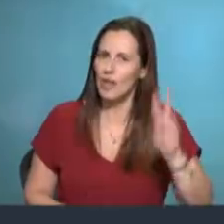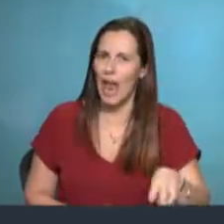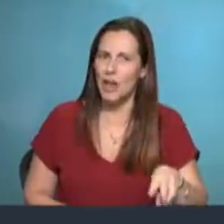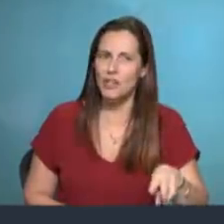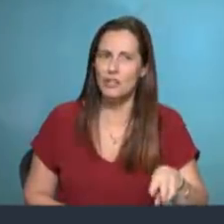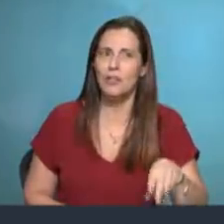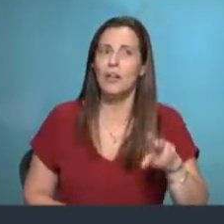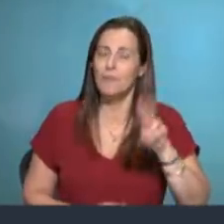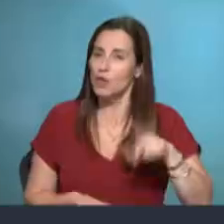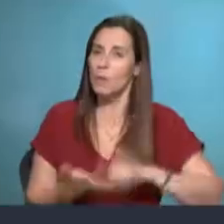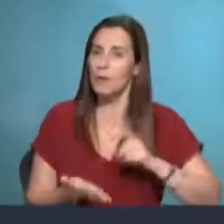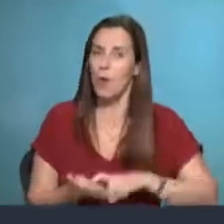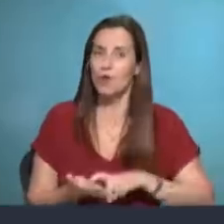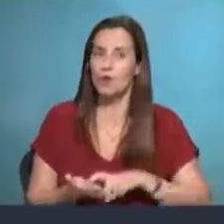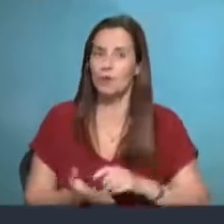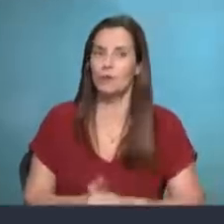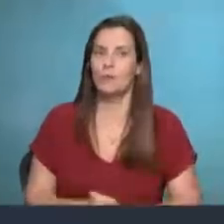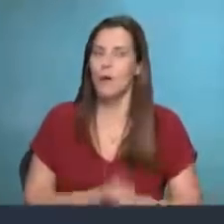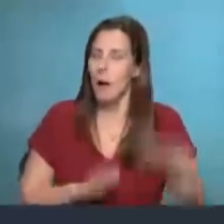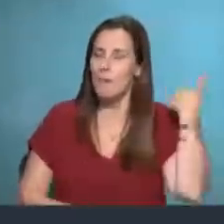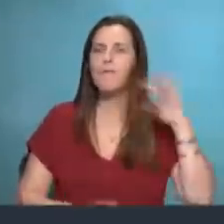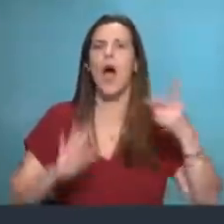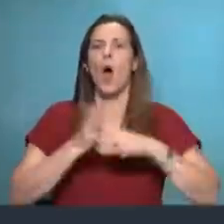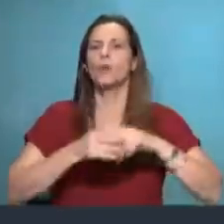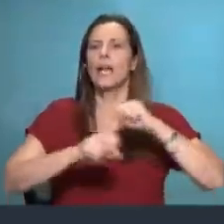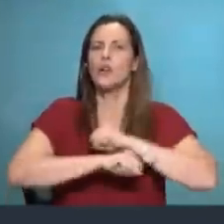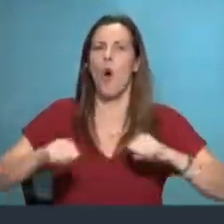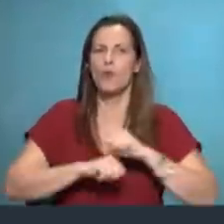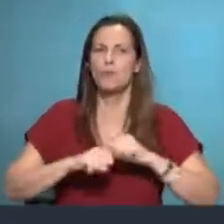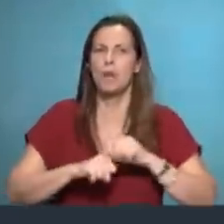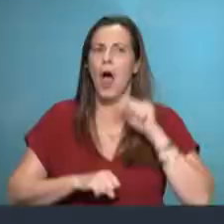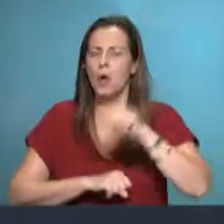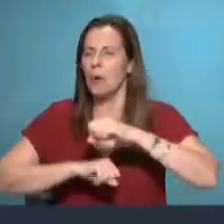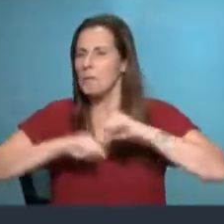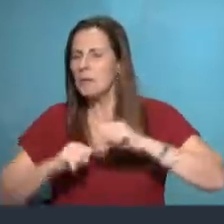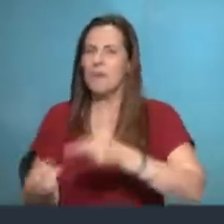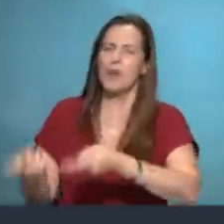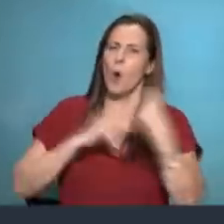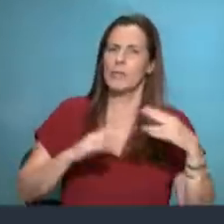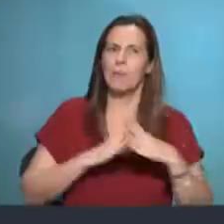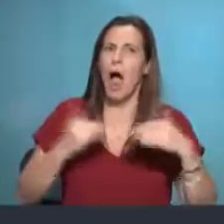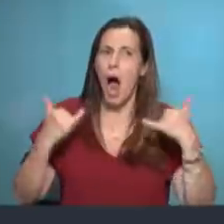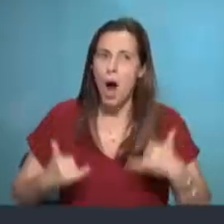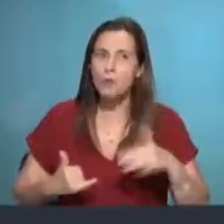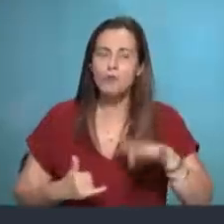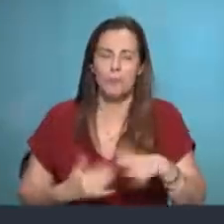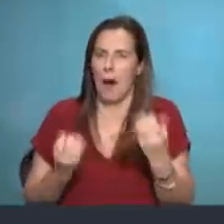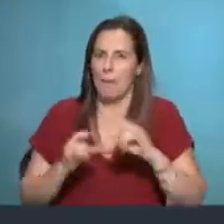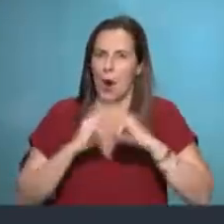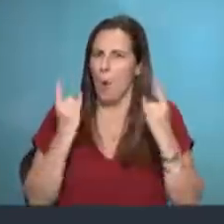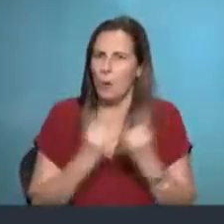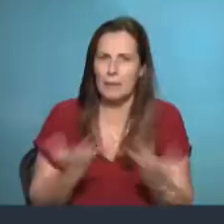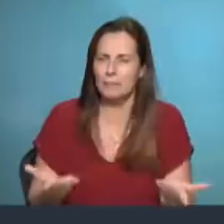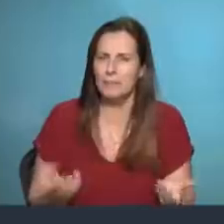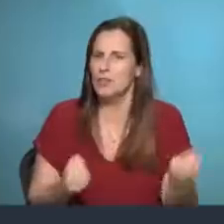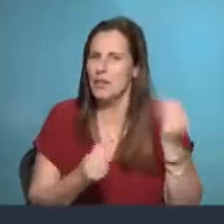ויש ביקוש. לאדם, שבעבר זה היה רק חדר כושר. אתה הולך, מתאמן וחוזר לביתה. היום יש מלא חוגים